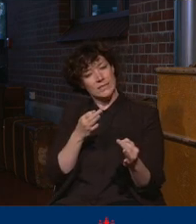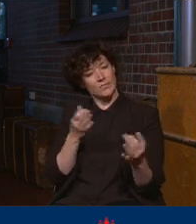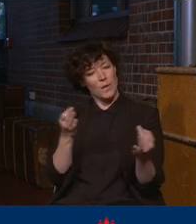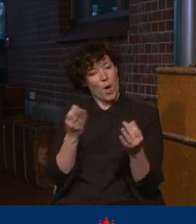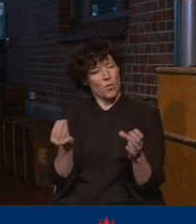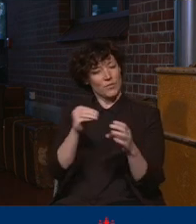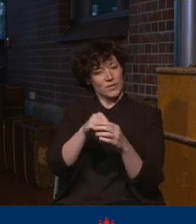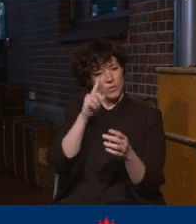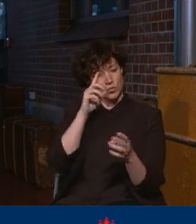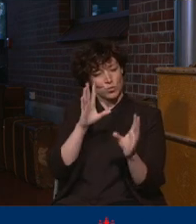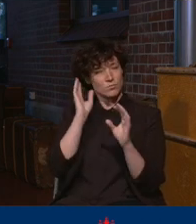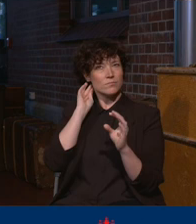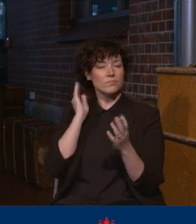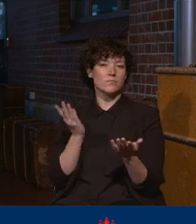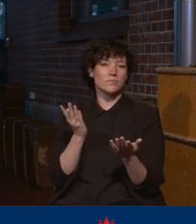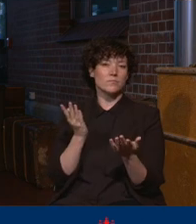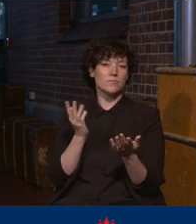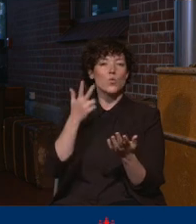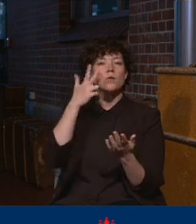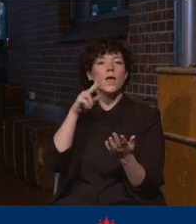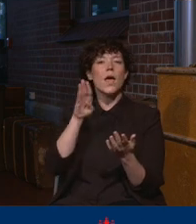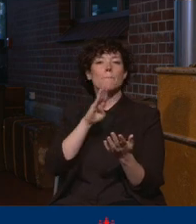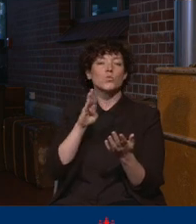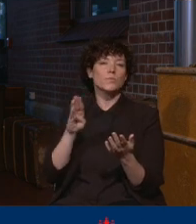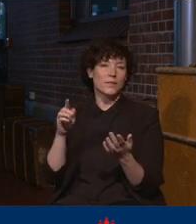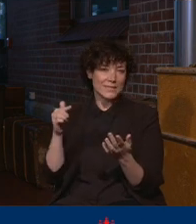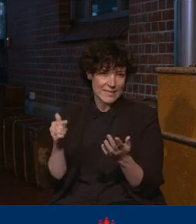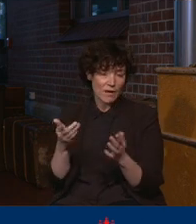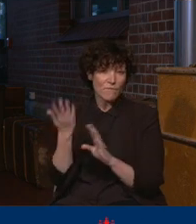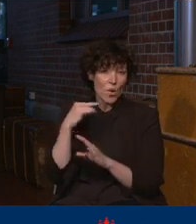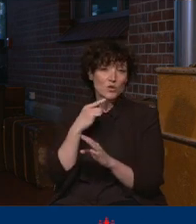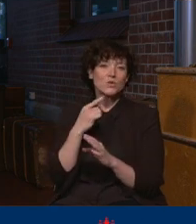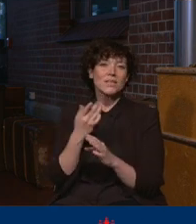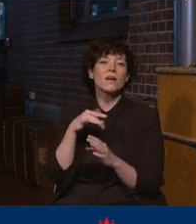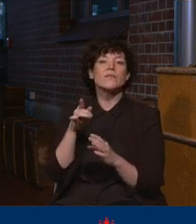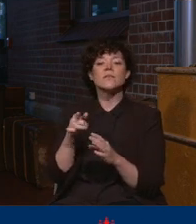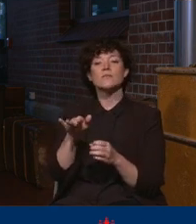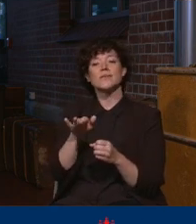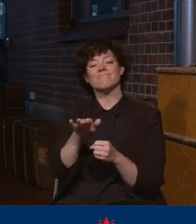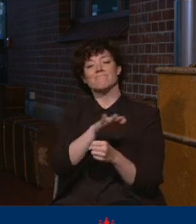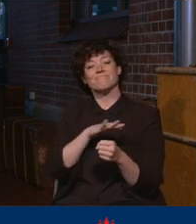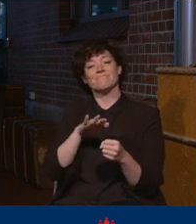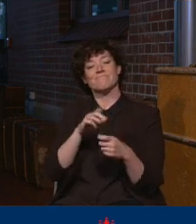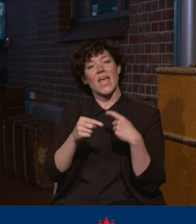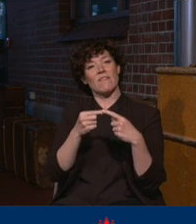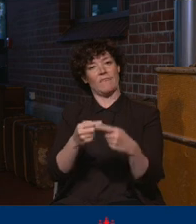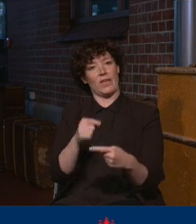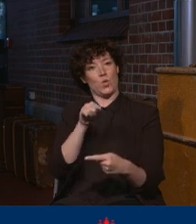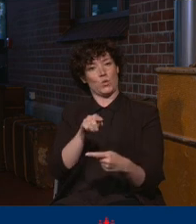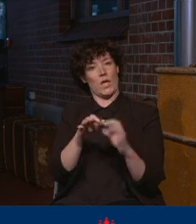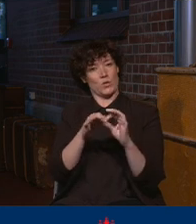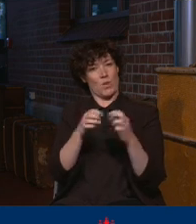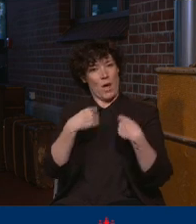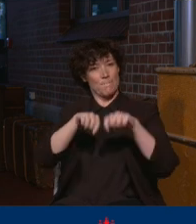und rosberg hat es ja vorhin gesagt natürlich ist auch immer bei diesen baufeld entwicklung es wichtig wer da